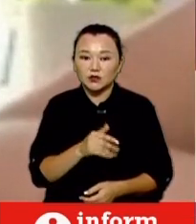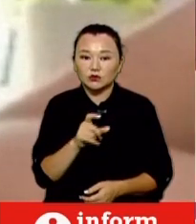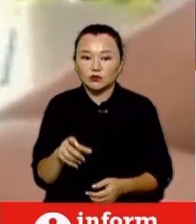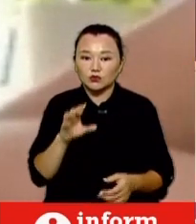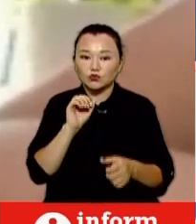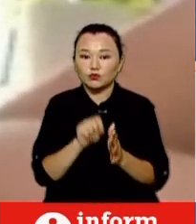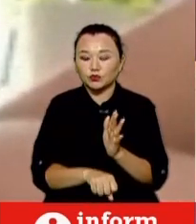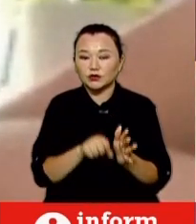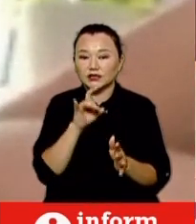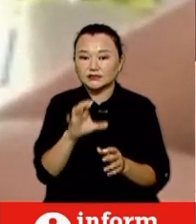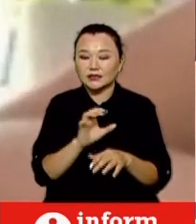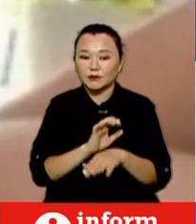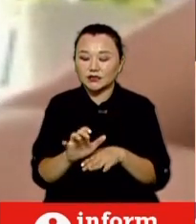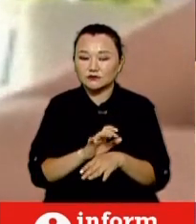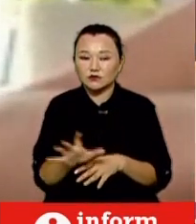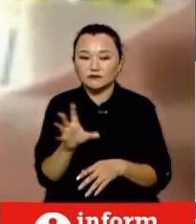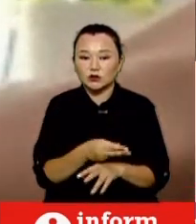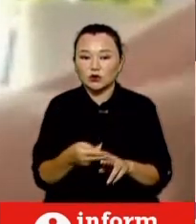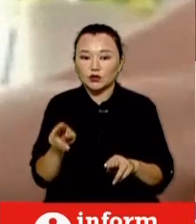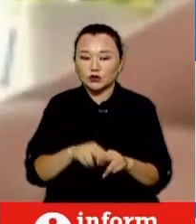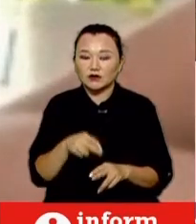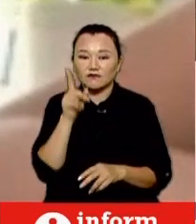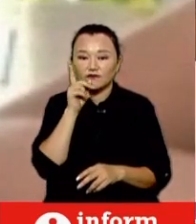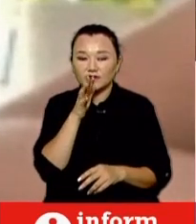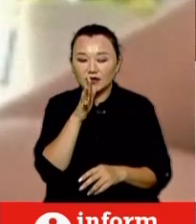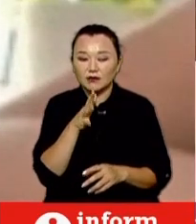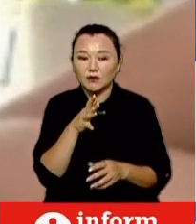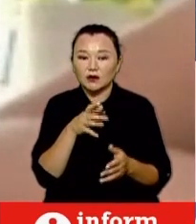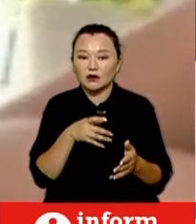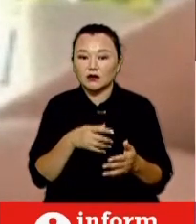убьют рисовое производство, которое все это время